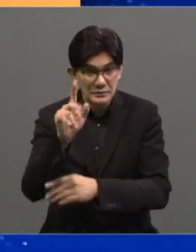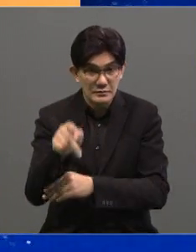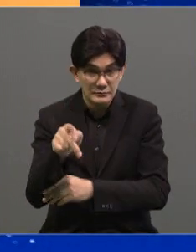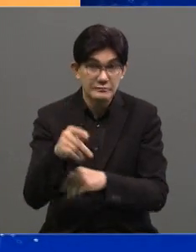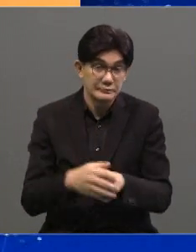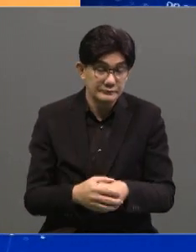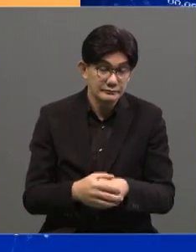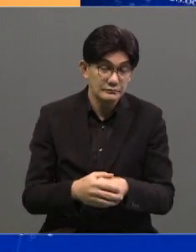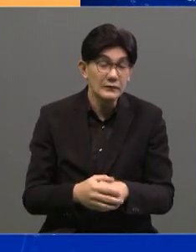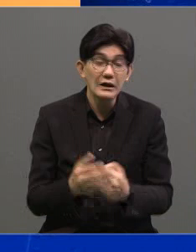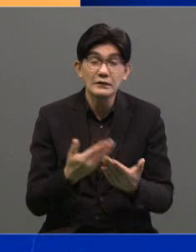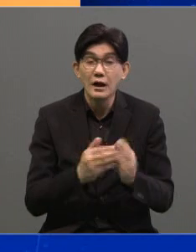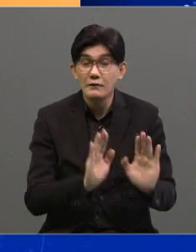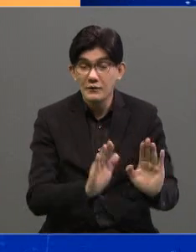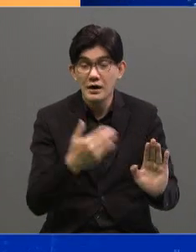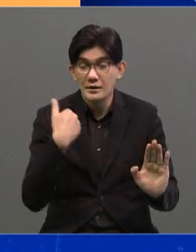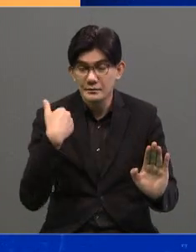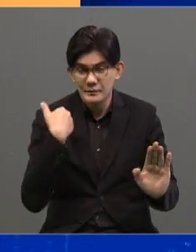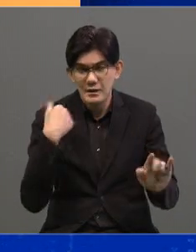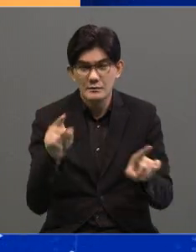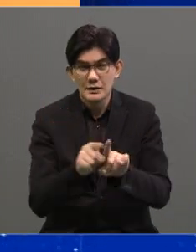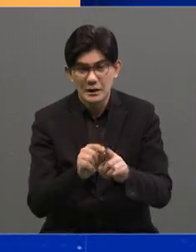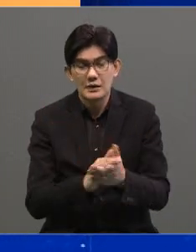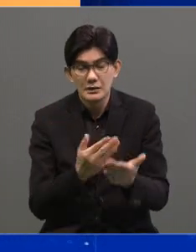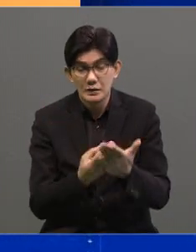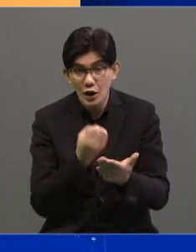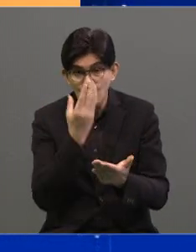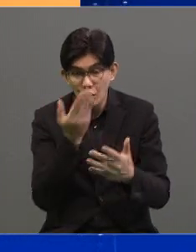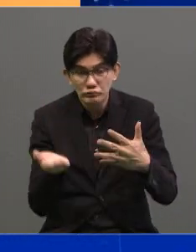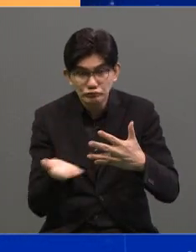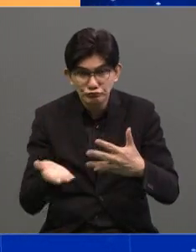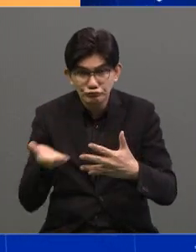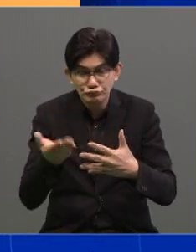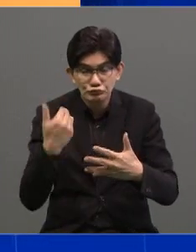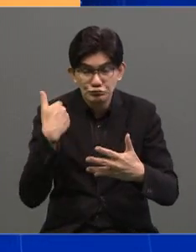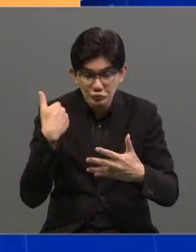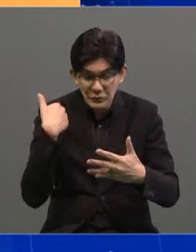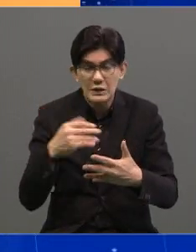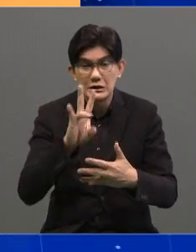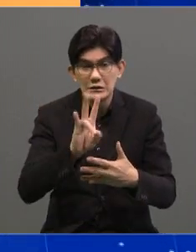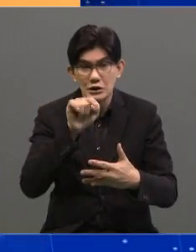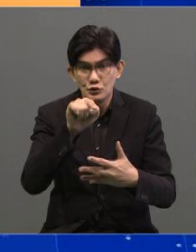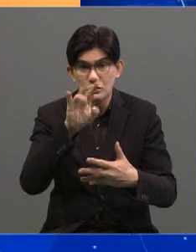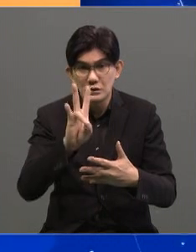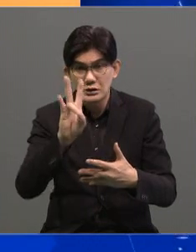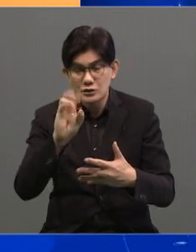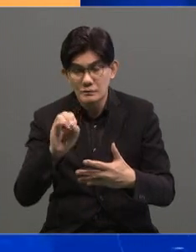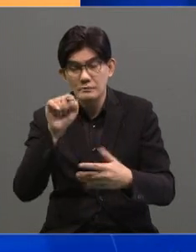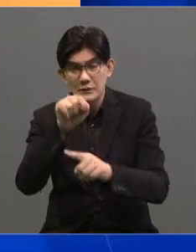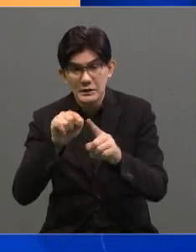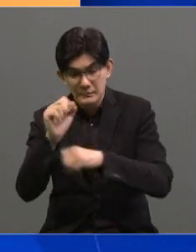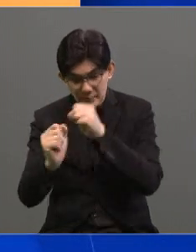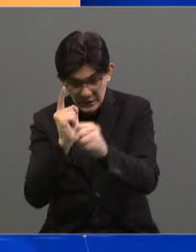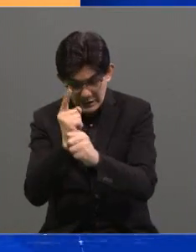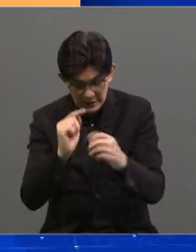ททีเดียวค่ะทางด้านเงินฝากก็มีแพ็กเกจเงินฝากนะอัตราดอกเบี้ยแบบขั้นบันไดสูงสุดถึง 7.70% ต่อปี